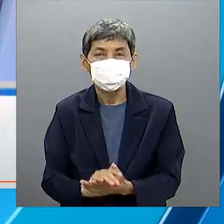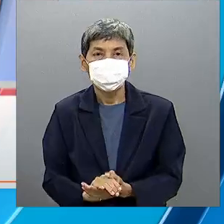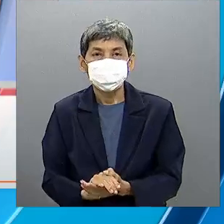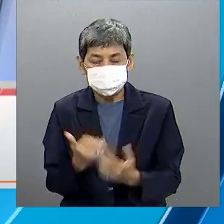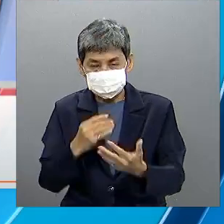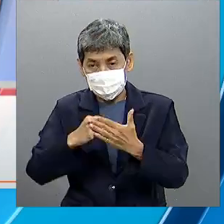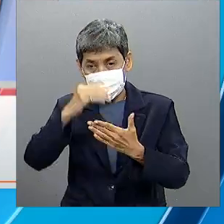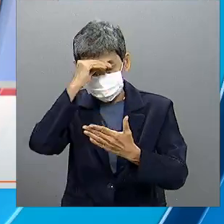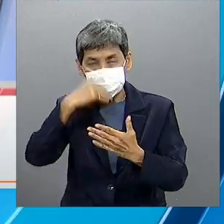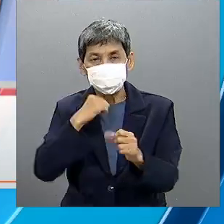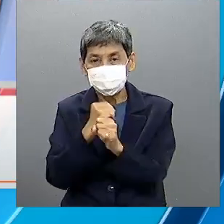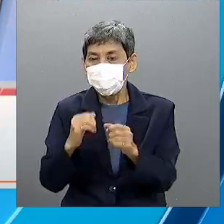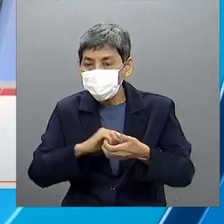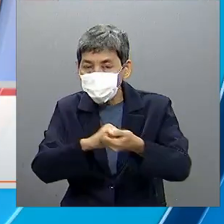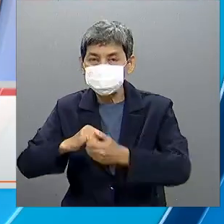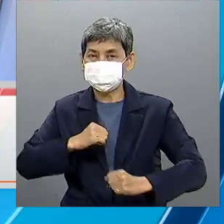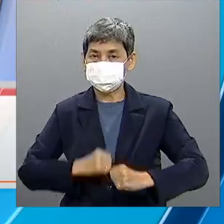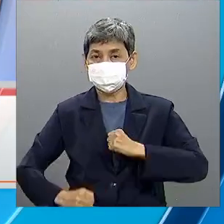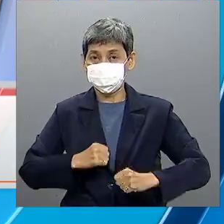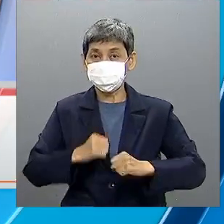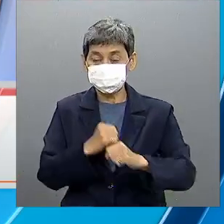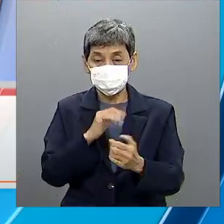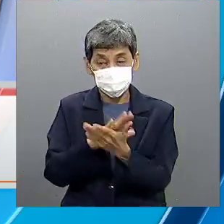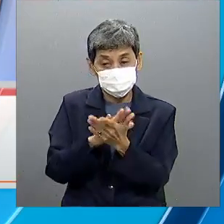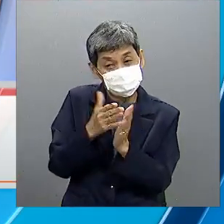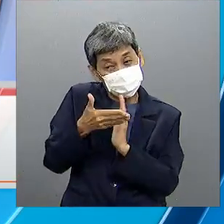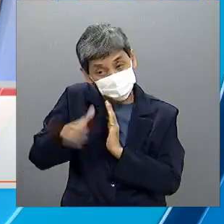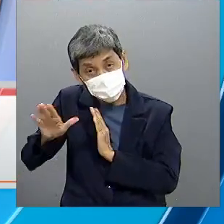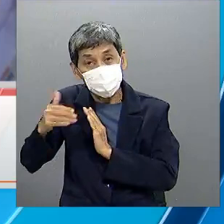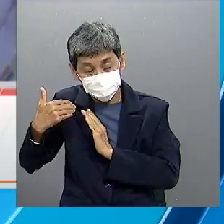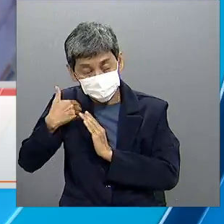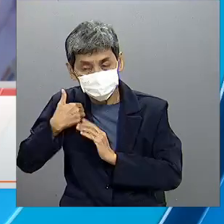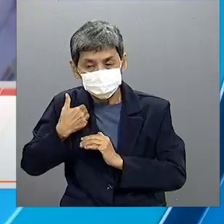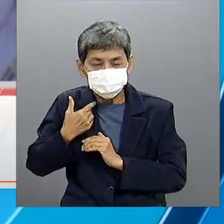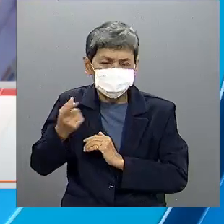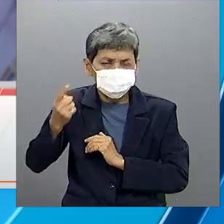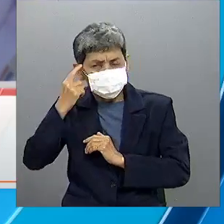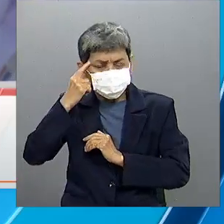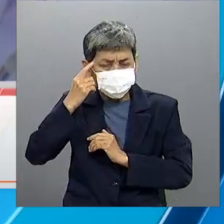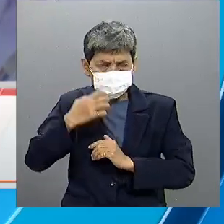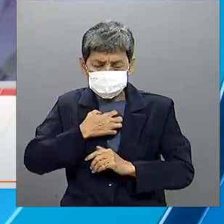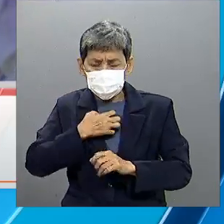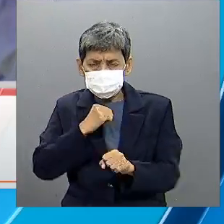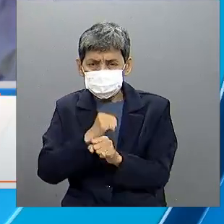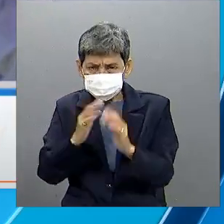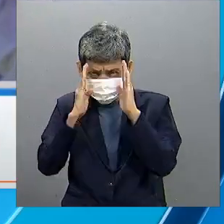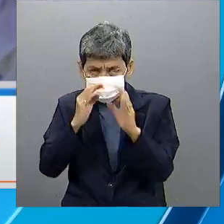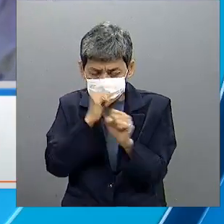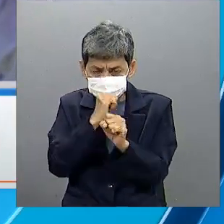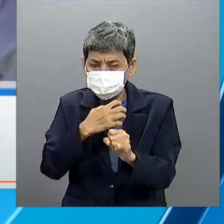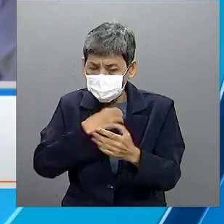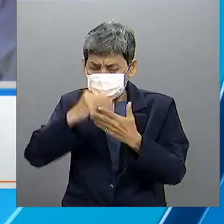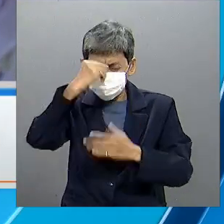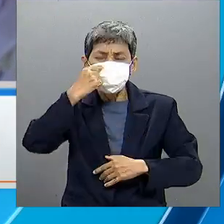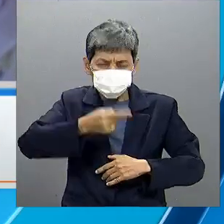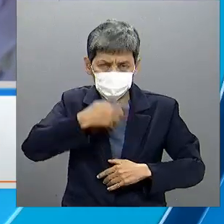านร่วมกับเยาวชนที่เสี่ยงจะหลุดออกจากระบบการศึกษาค่ะแต่เขาก็ตัวเขาเองเนี่ยหนึ่งมีความตั้งใจที่อยากจะอยู่ในระบบการศึกษาต่อสอง